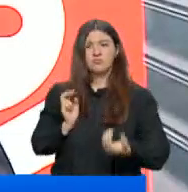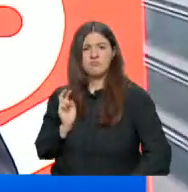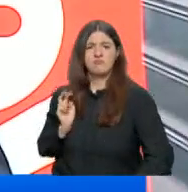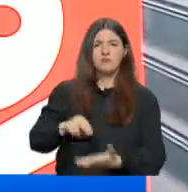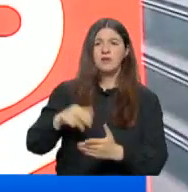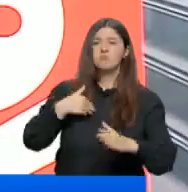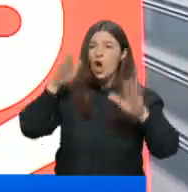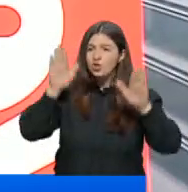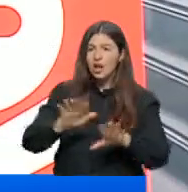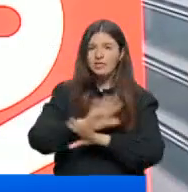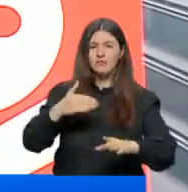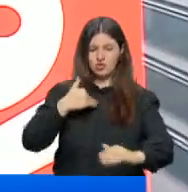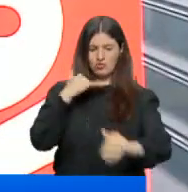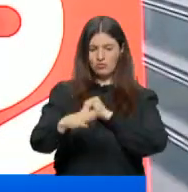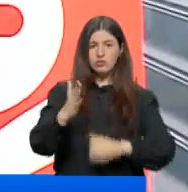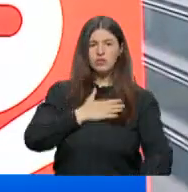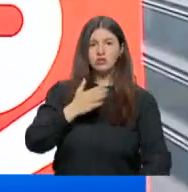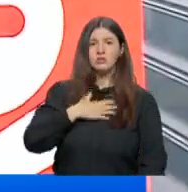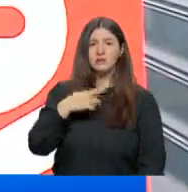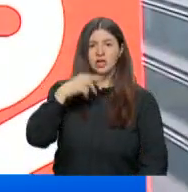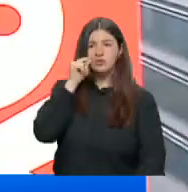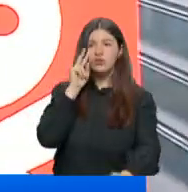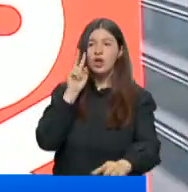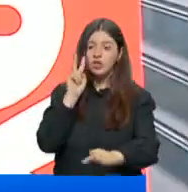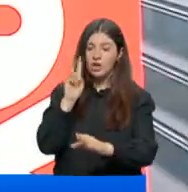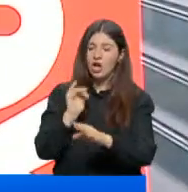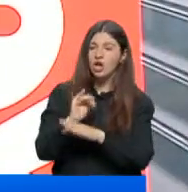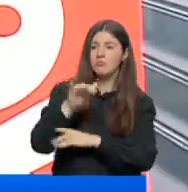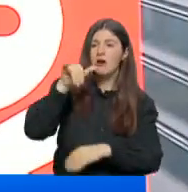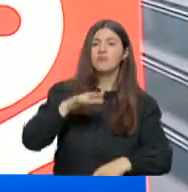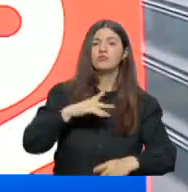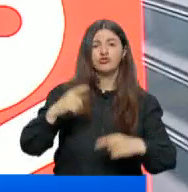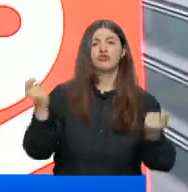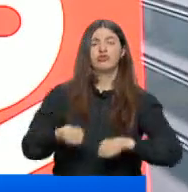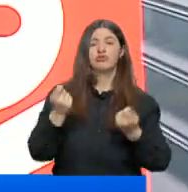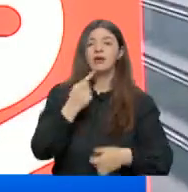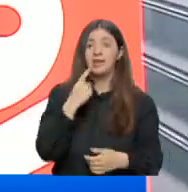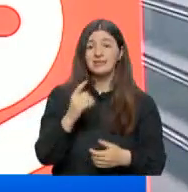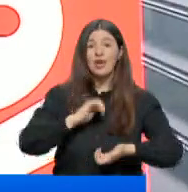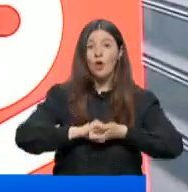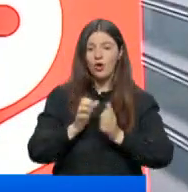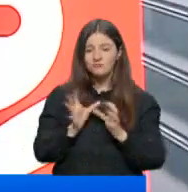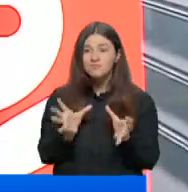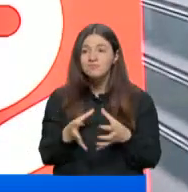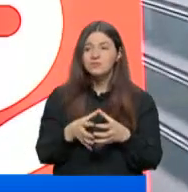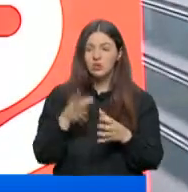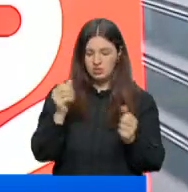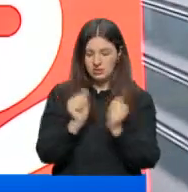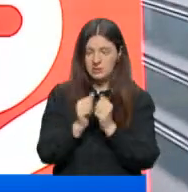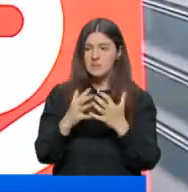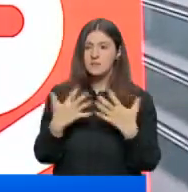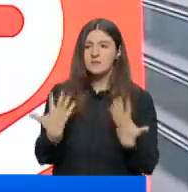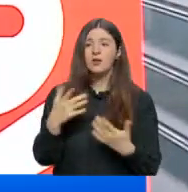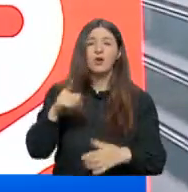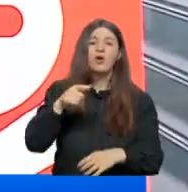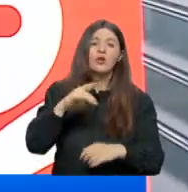Biz köle değiliz, biz halkız. Biz insanca yaşamayı hak ediyoruz, bunun için çalışıyoruz derse, yani örgütlenirse, yan yana gelirse